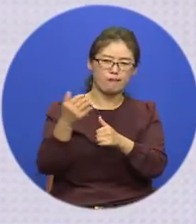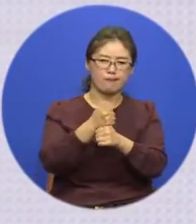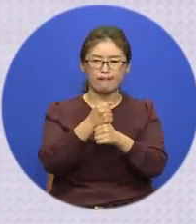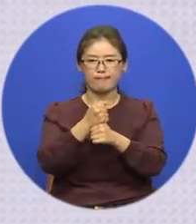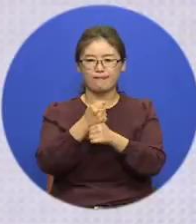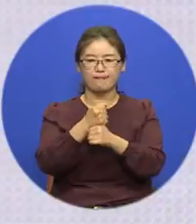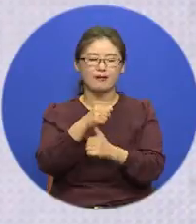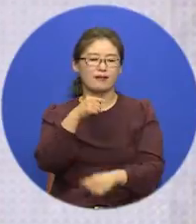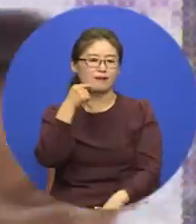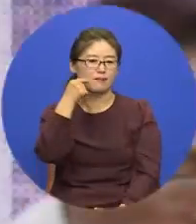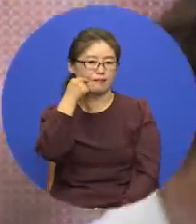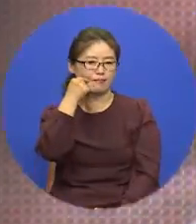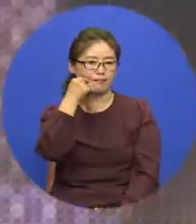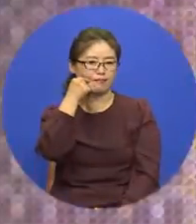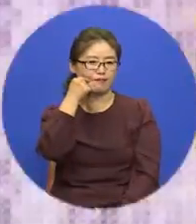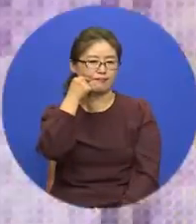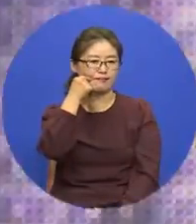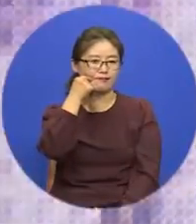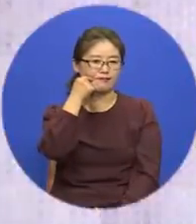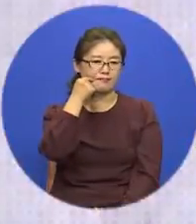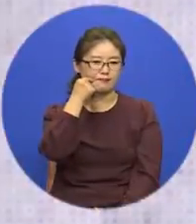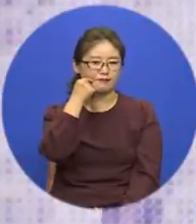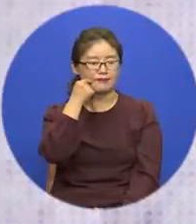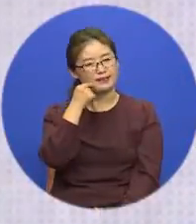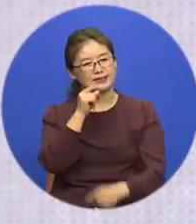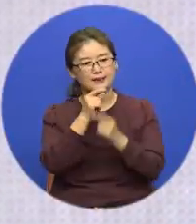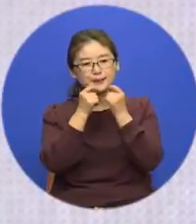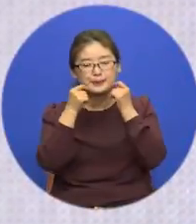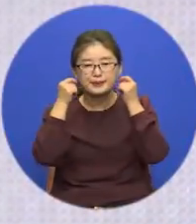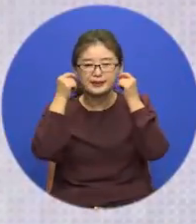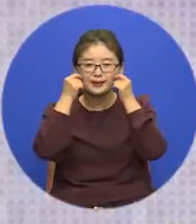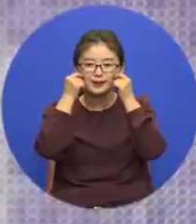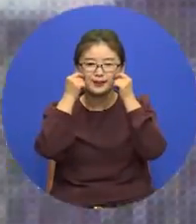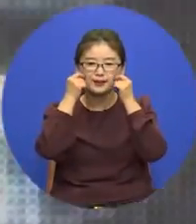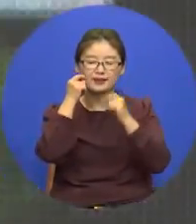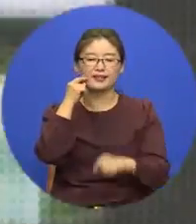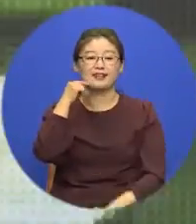없는 걸 있어가야 돼.